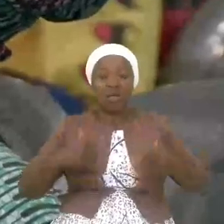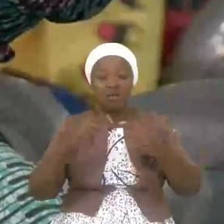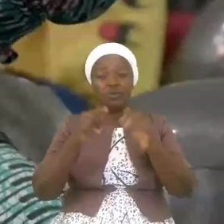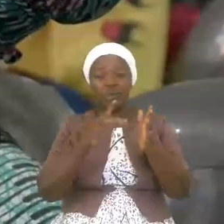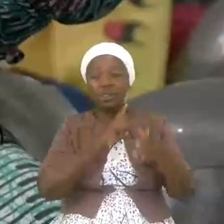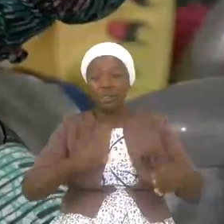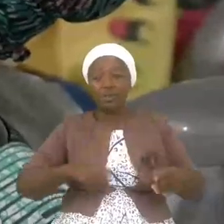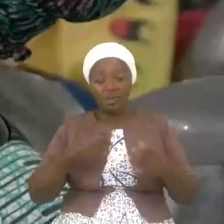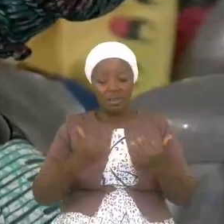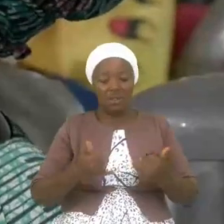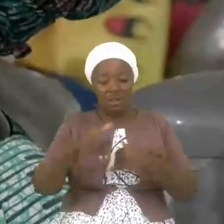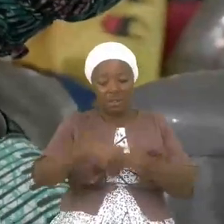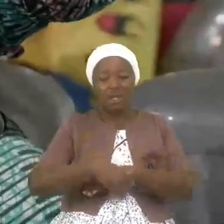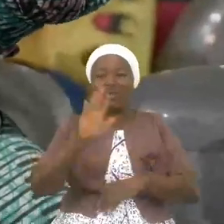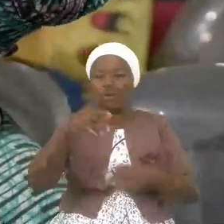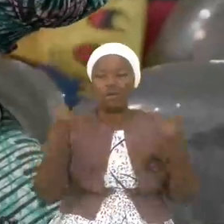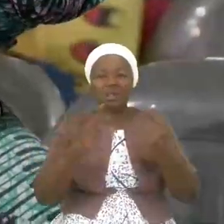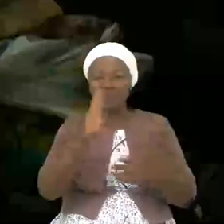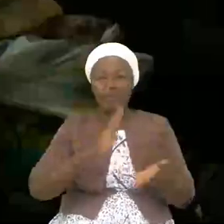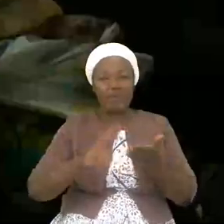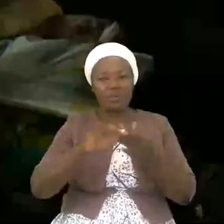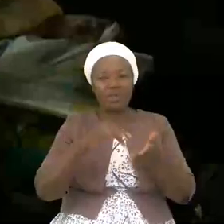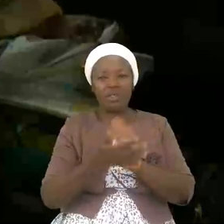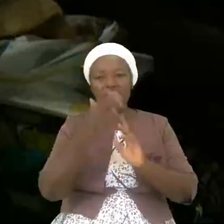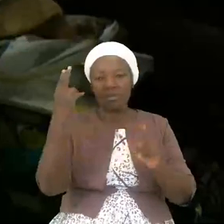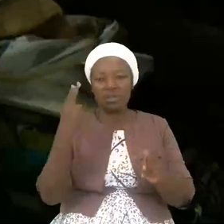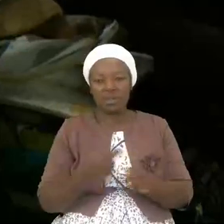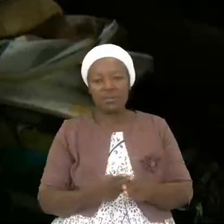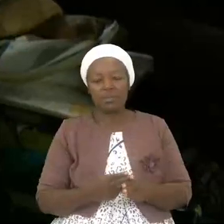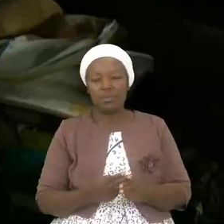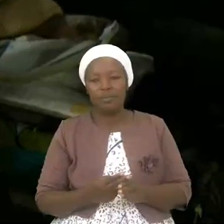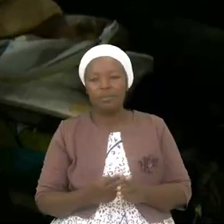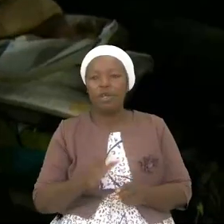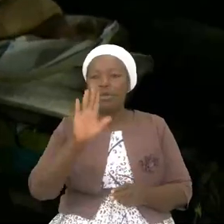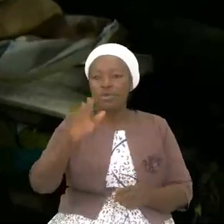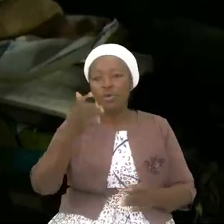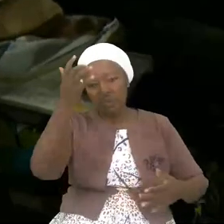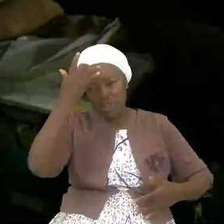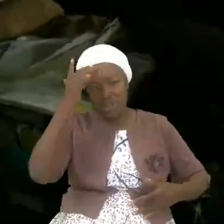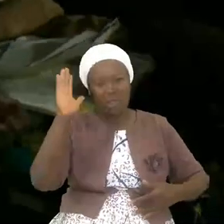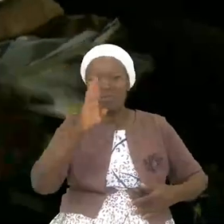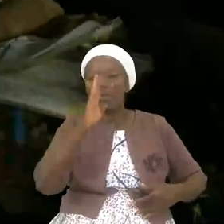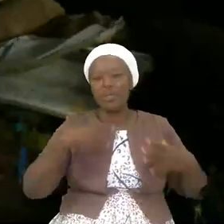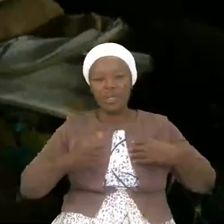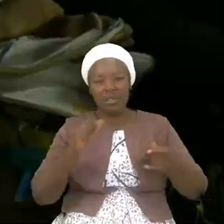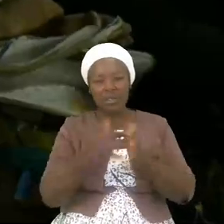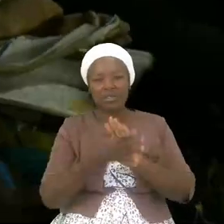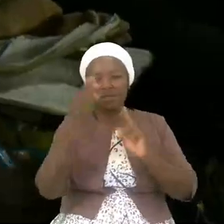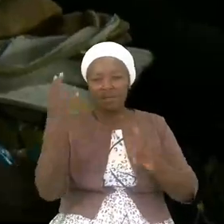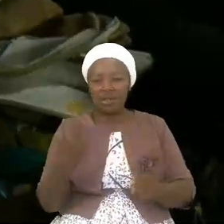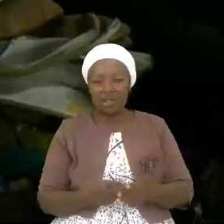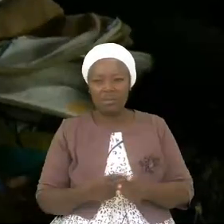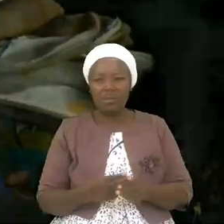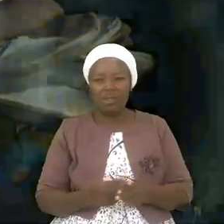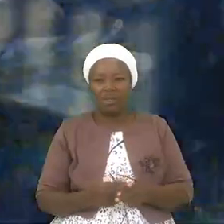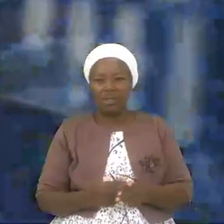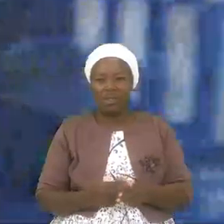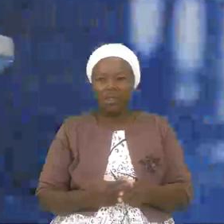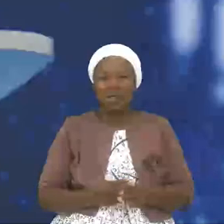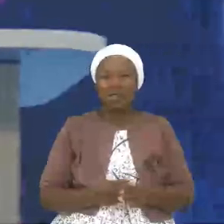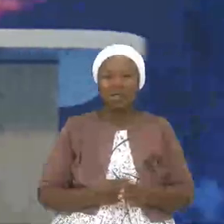ce soir, tes péchés seront pardonnés. Tes maladies seront guéries.